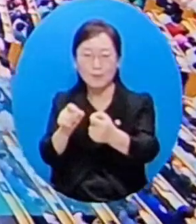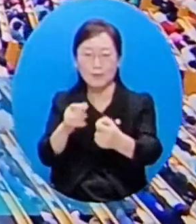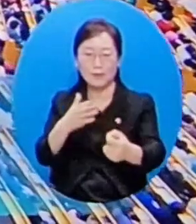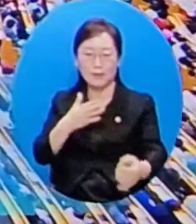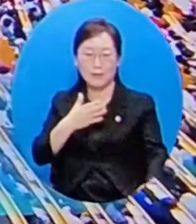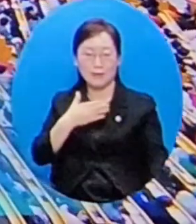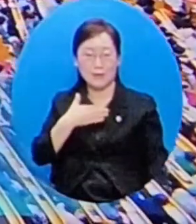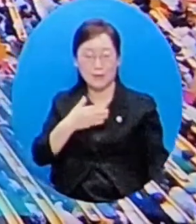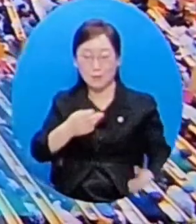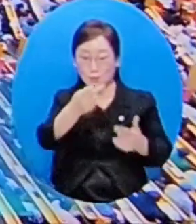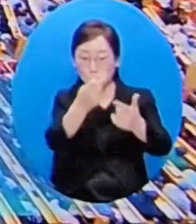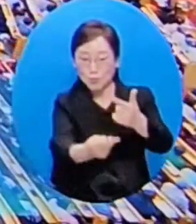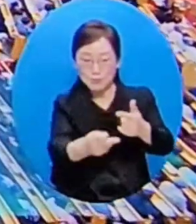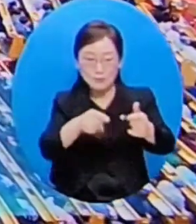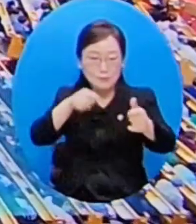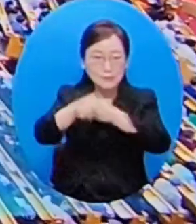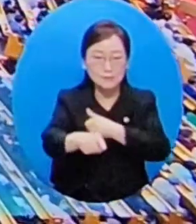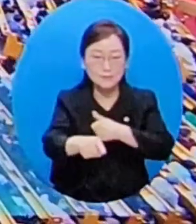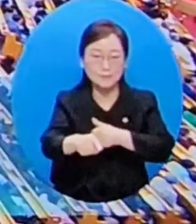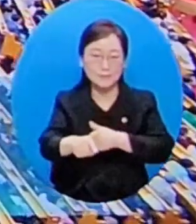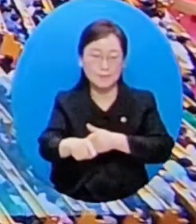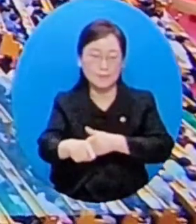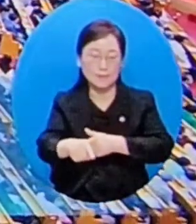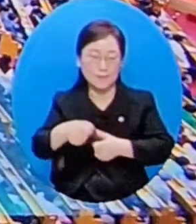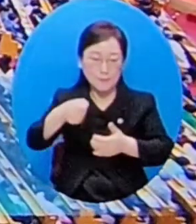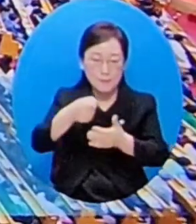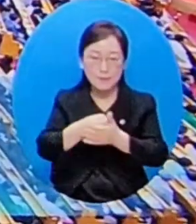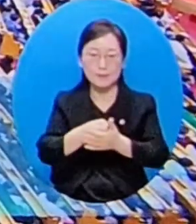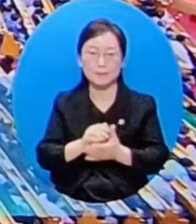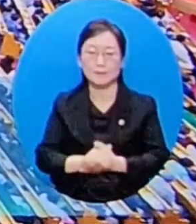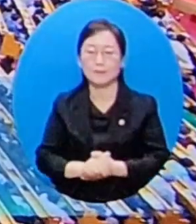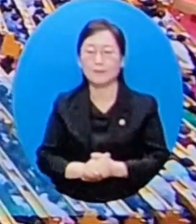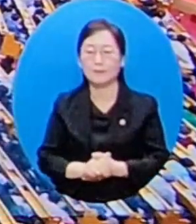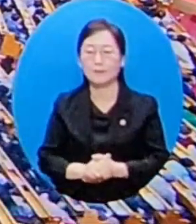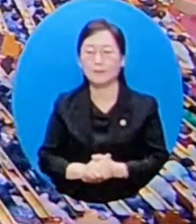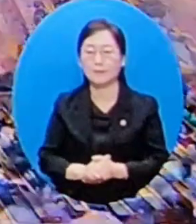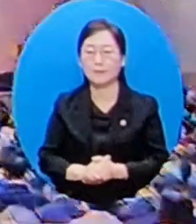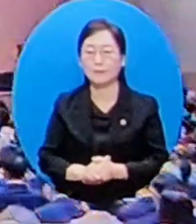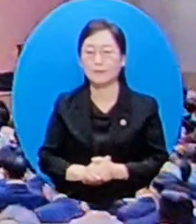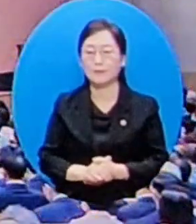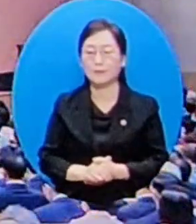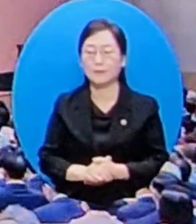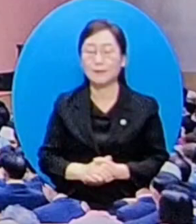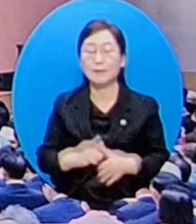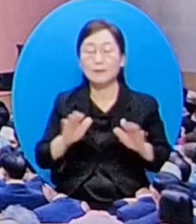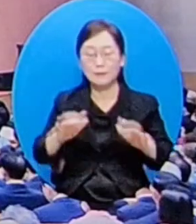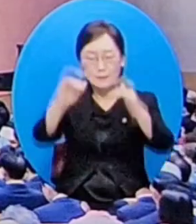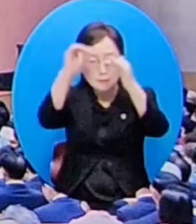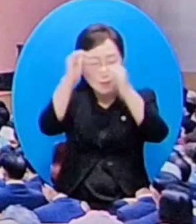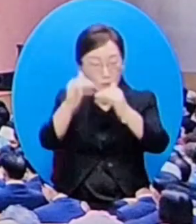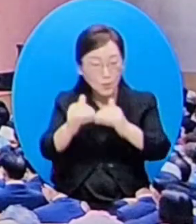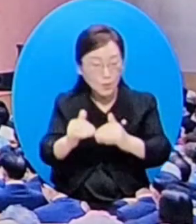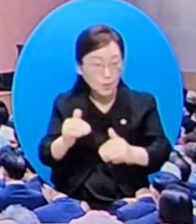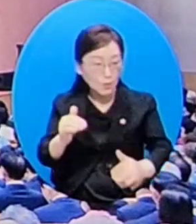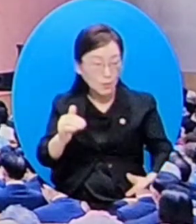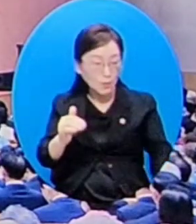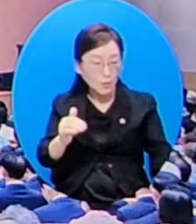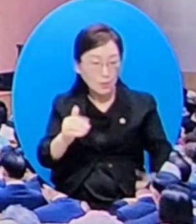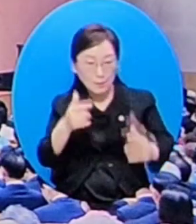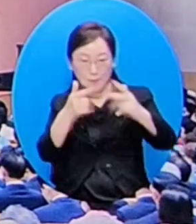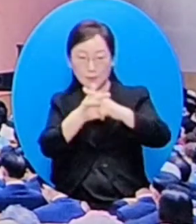내 아우 야곱을 죽이리라 하였더니, 이 내용을 알게 된 어머니